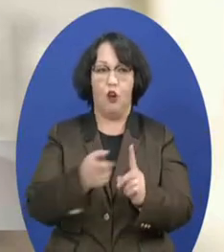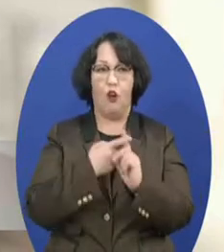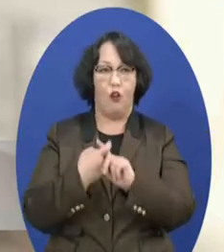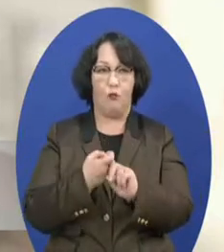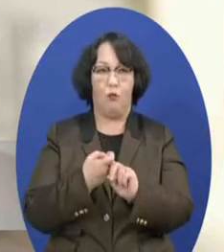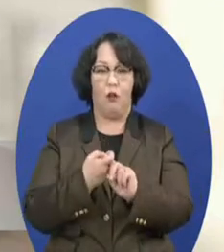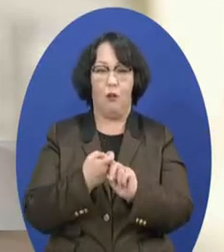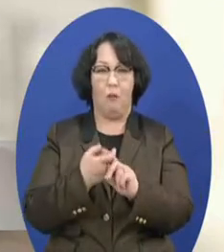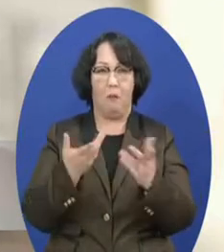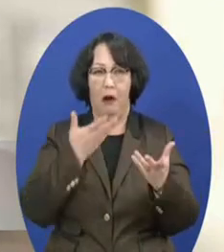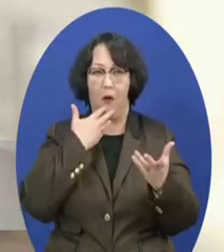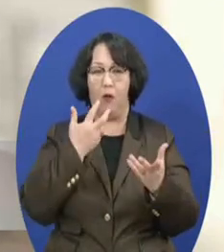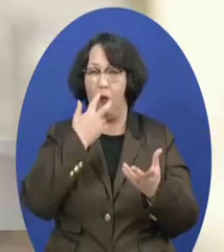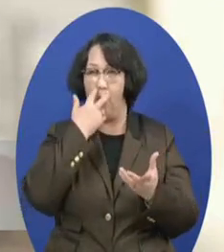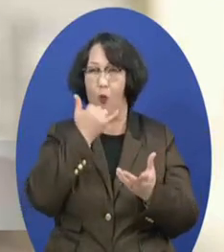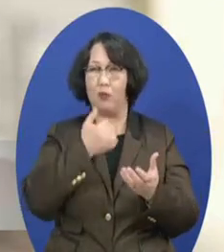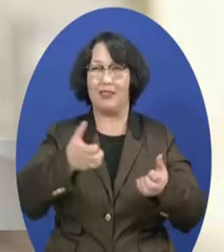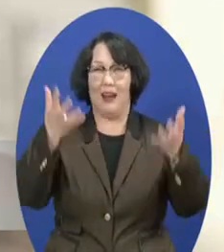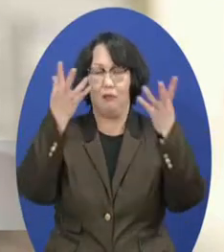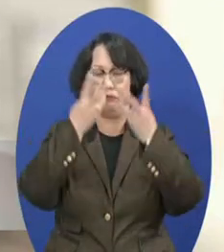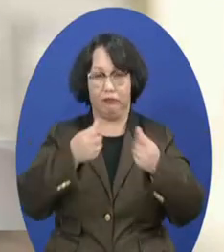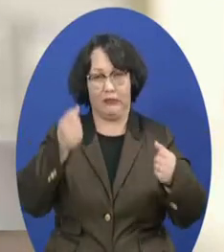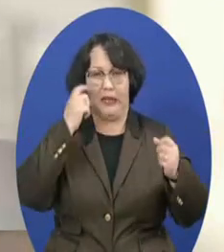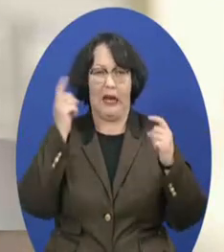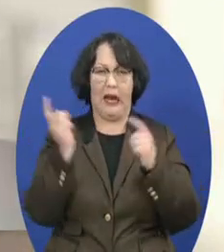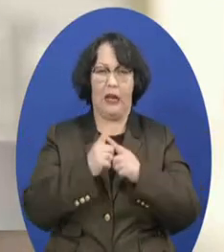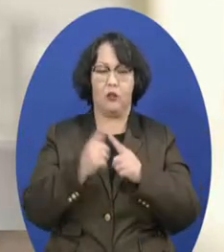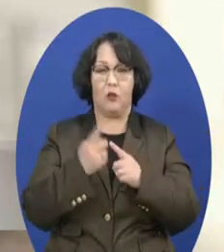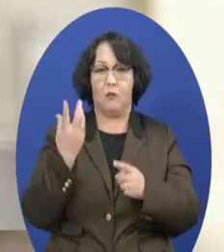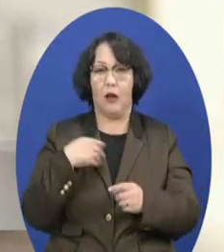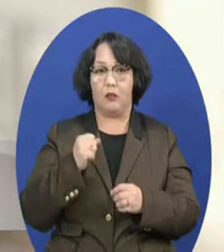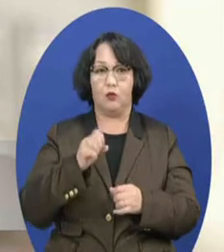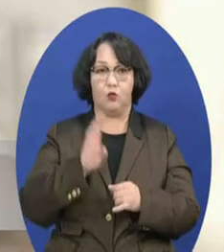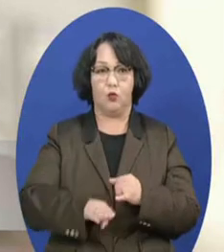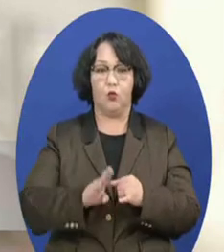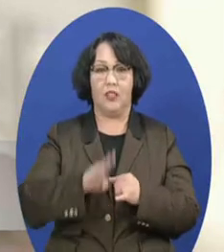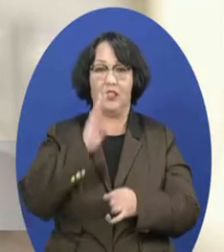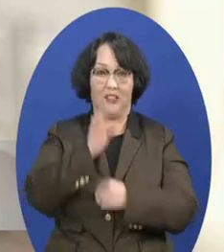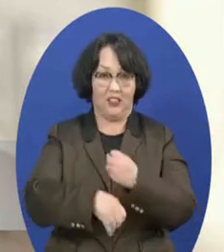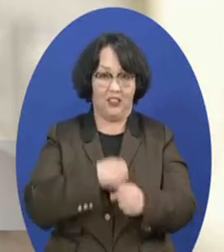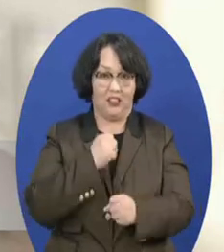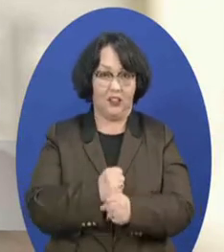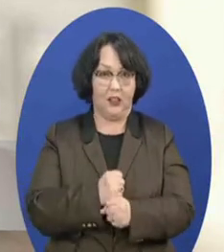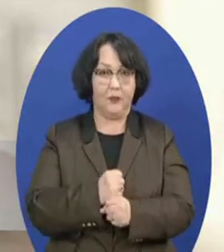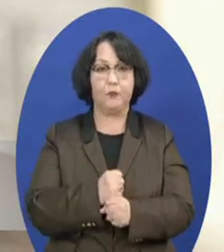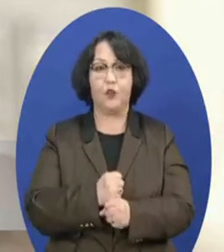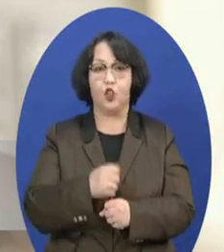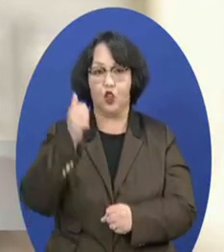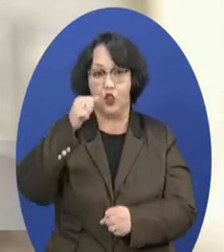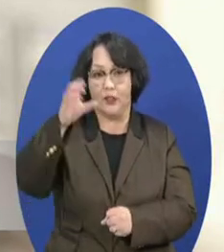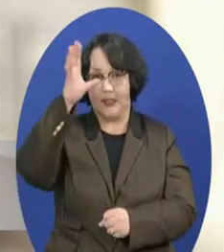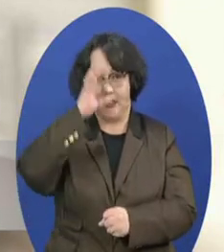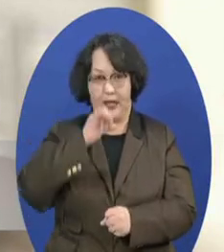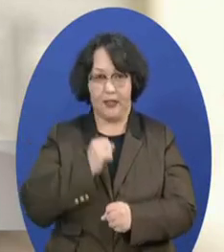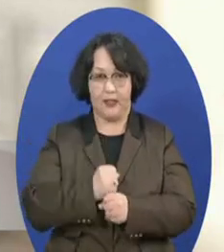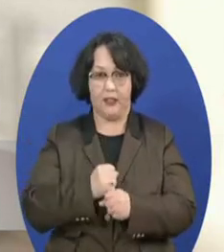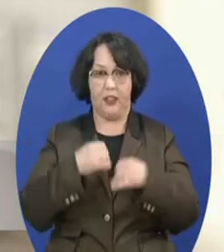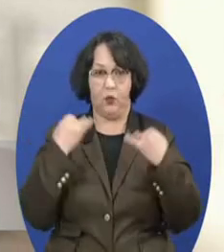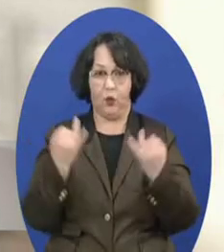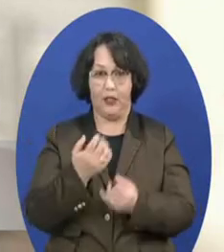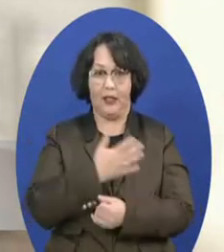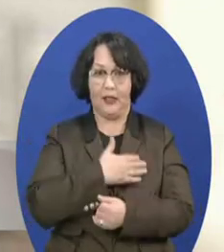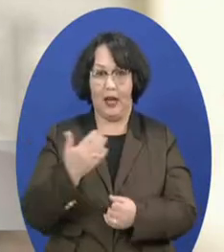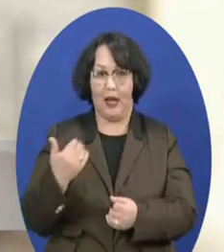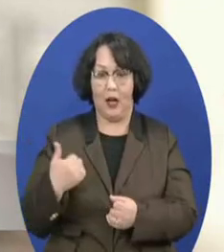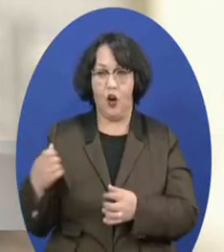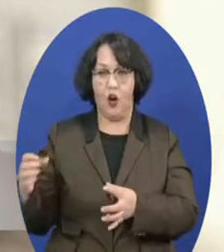бол боруулах чадахгүйсэн баха гэж бодож байгаа. Тэгээд сүүлийн жилүүдэд бол ялангуяа одоо энэ ерхий сайттайгаа тийм ус их хурлын дарагтаа